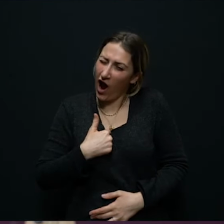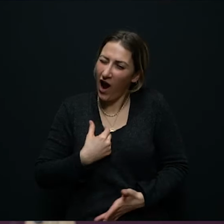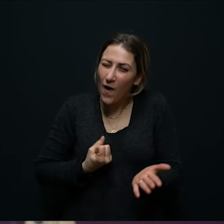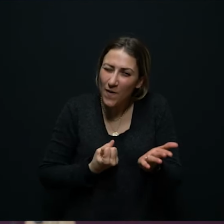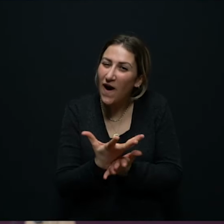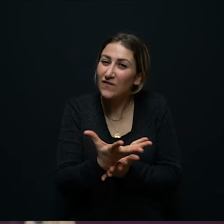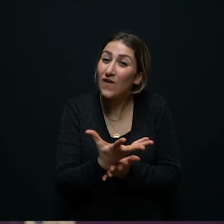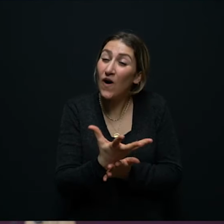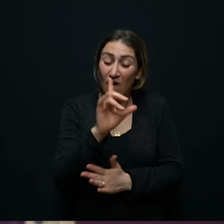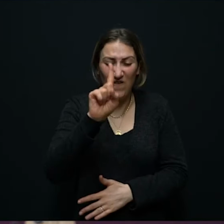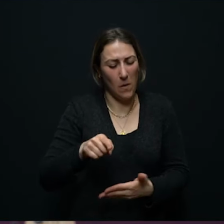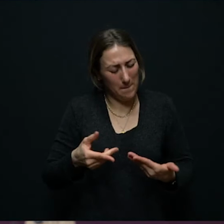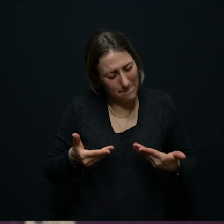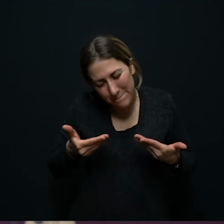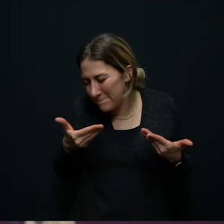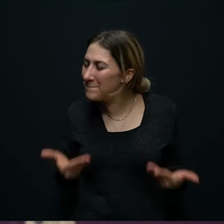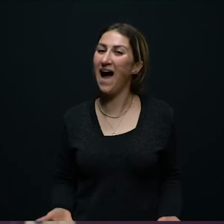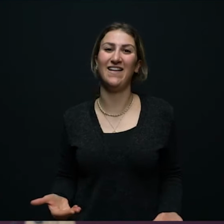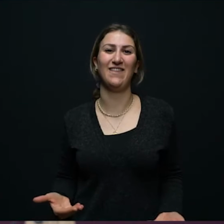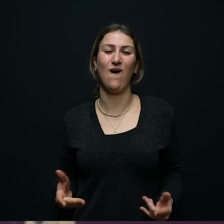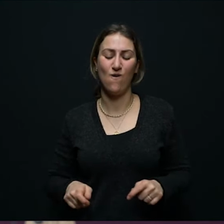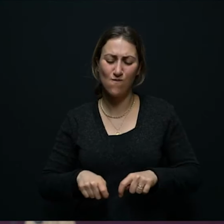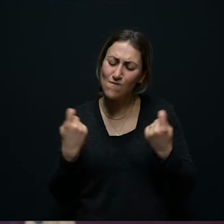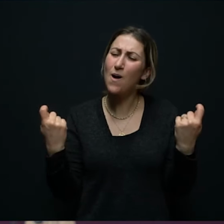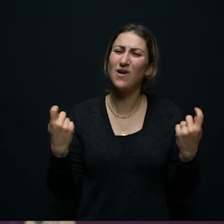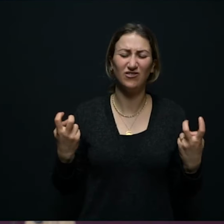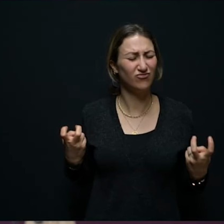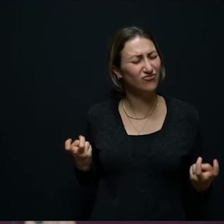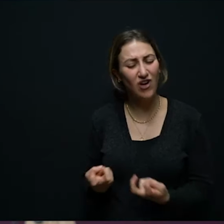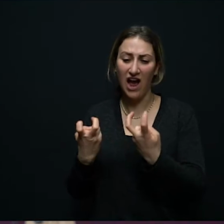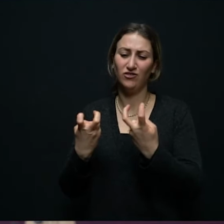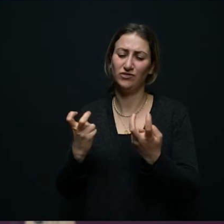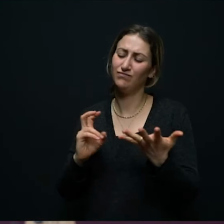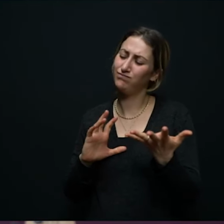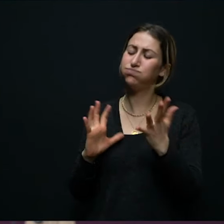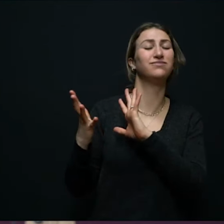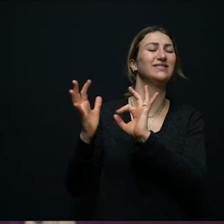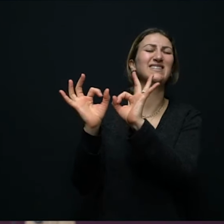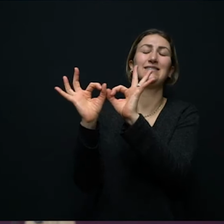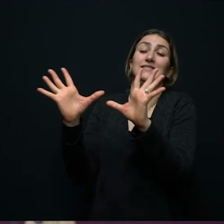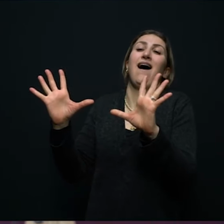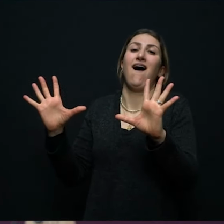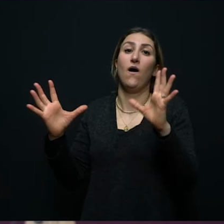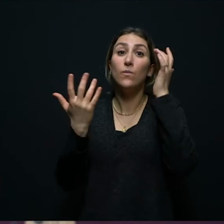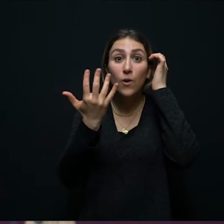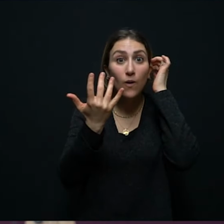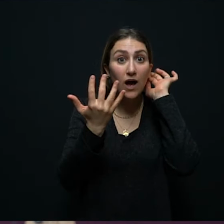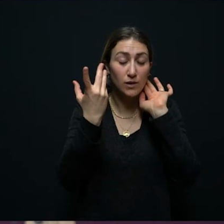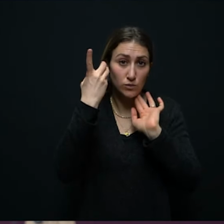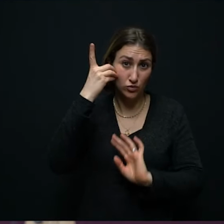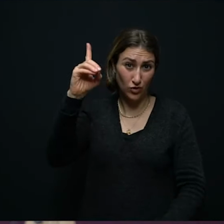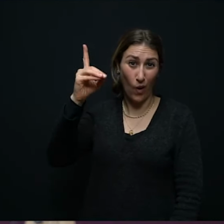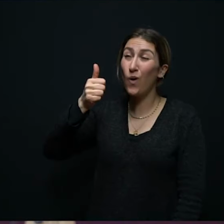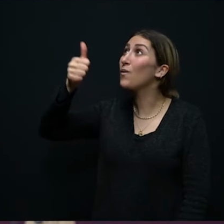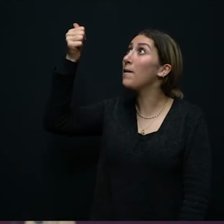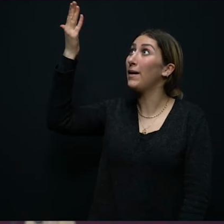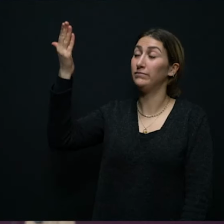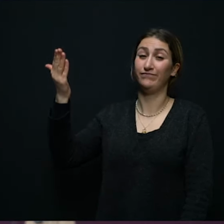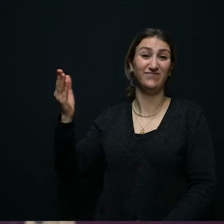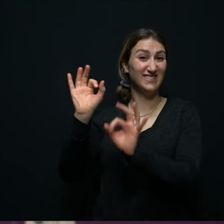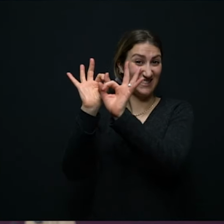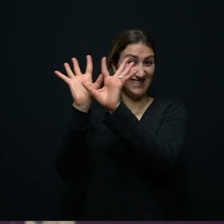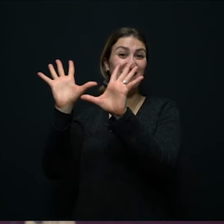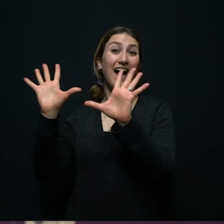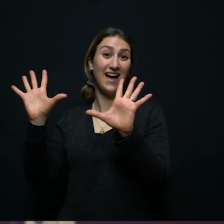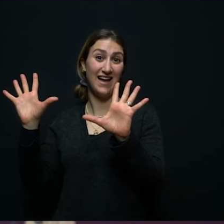sainteté parce que dieu est sain si tu n'aimes pas la sainteté ici bas qui aura du mal à l'est